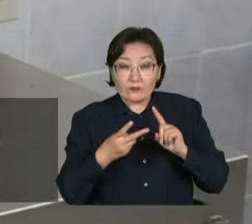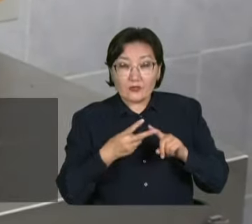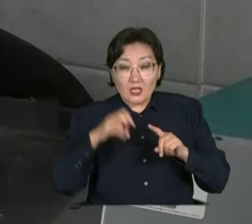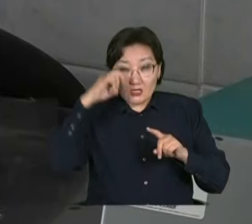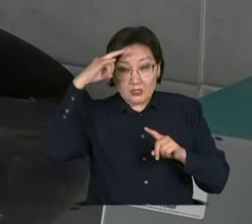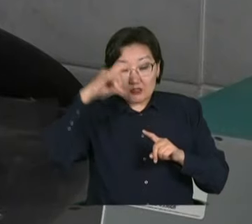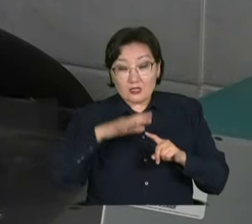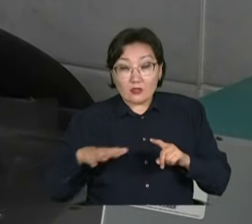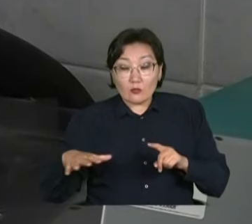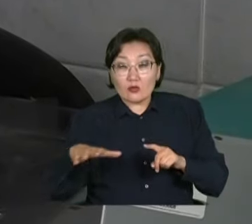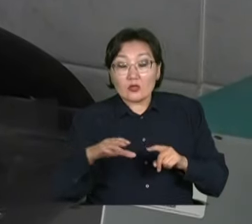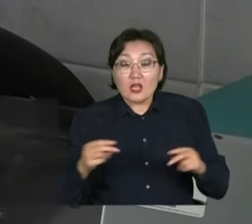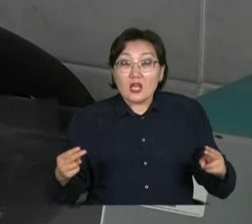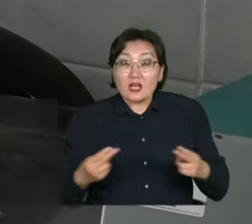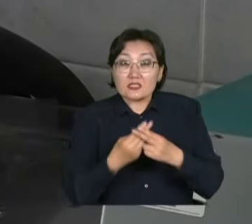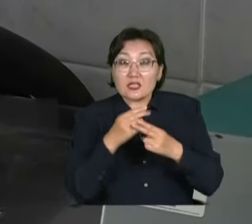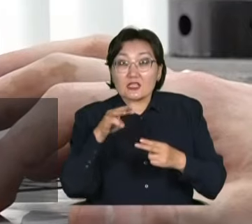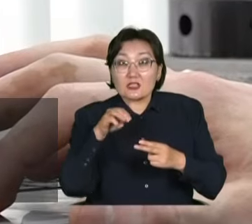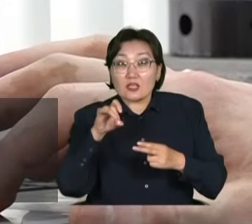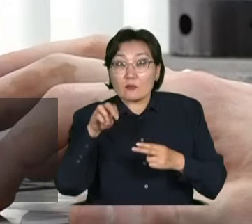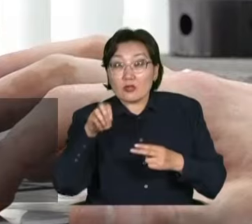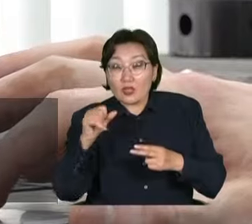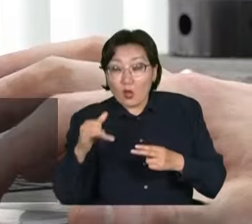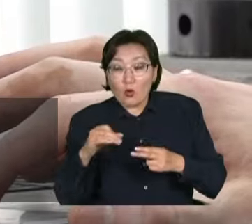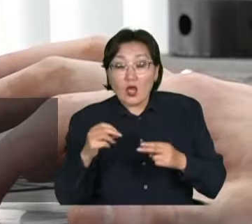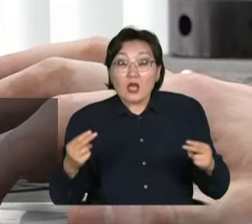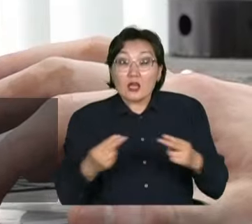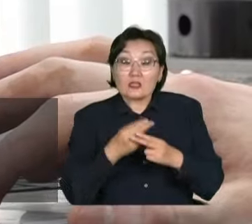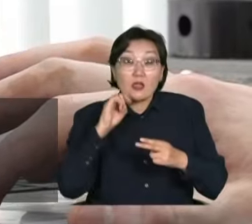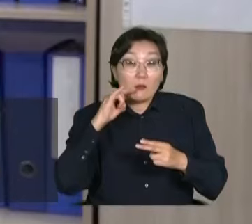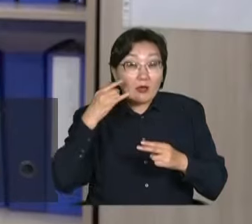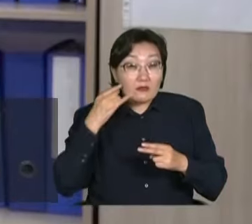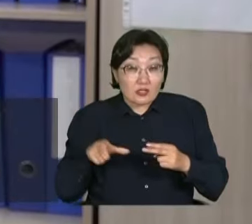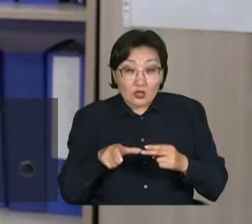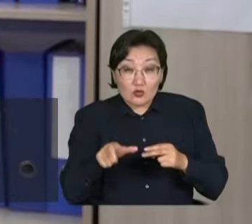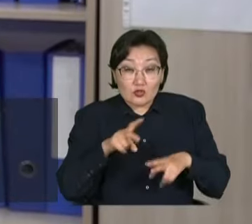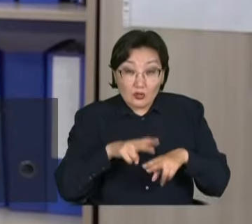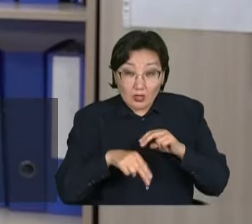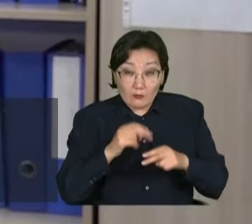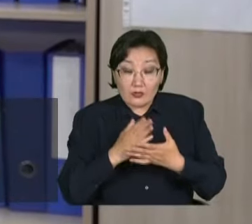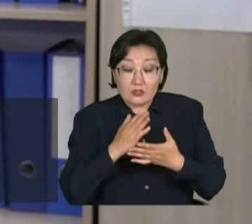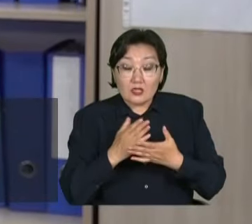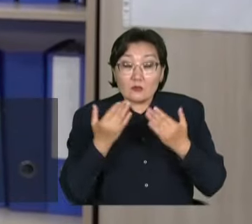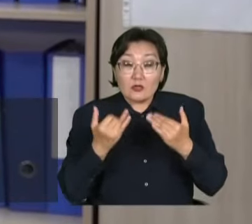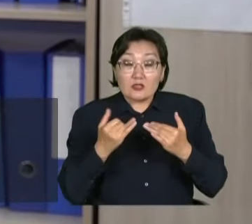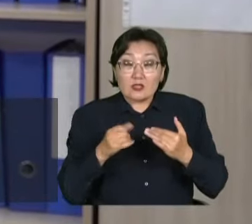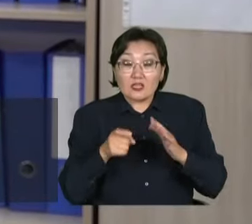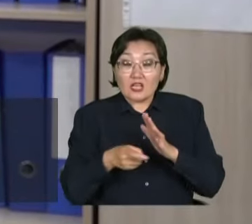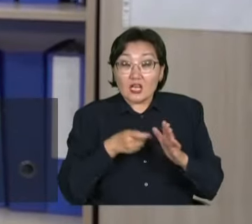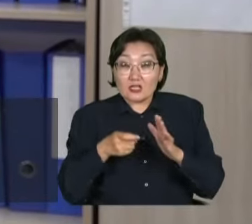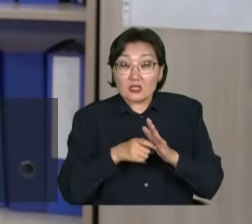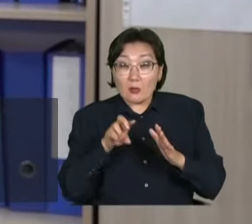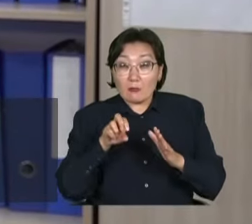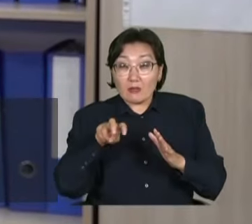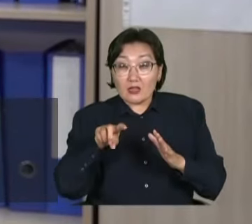бойынша Астана Теміртау, Астана Павлодар жолдарын салдық. Одан кейін қазіргі жүріп жатқан объектілер бойынша Қарағанды болсын,